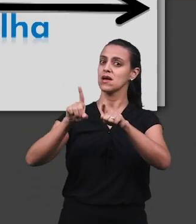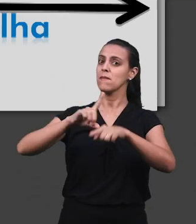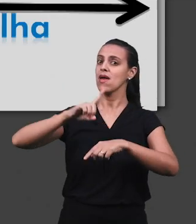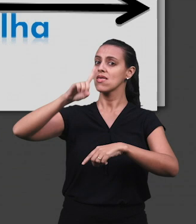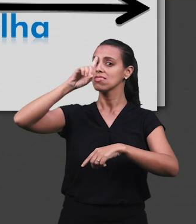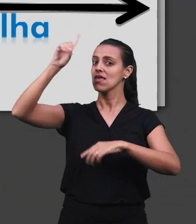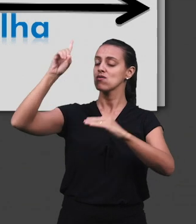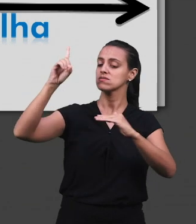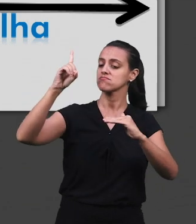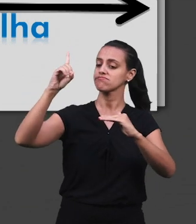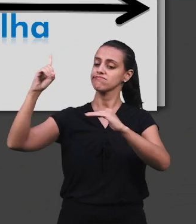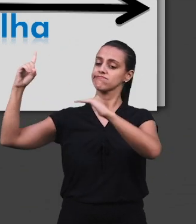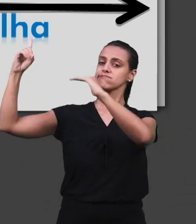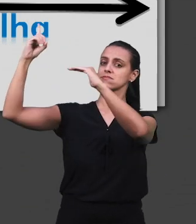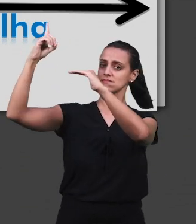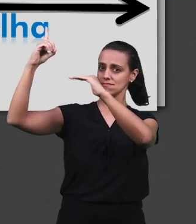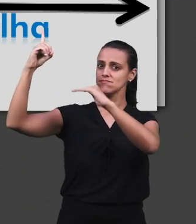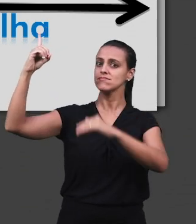de Dieu.